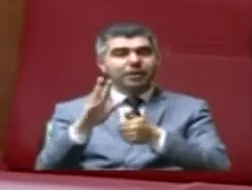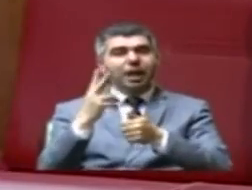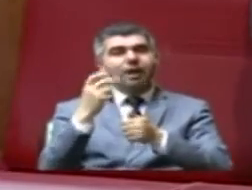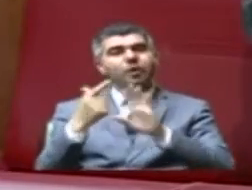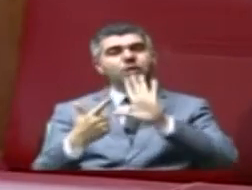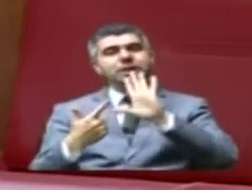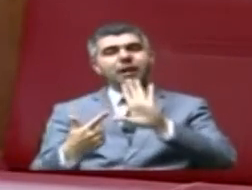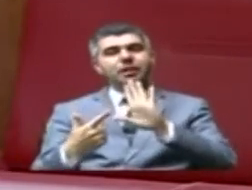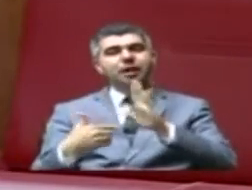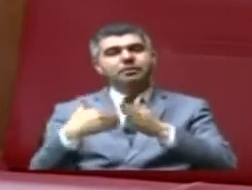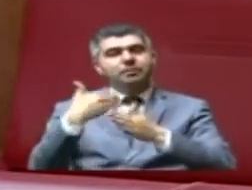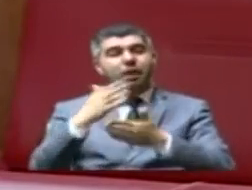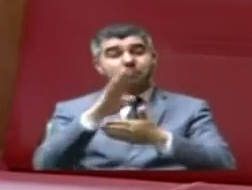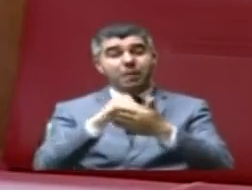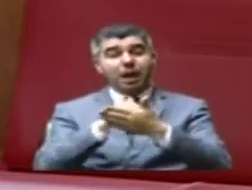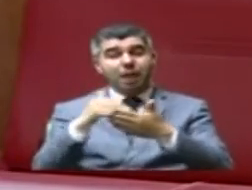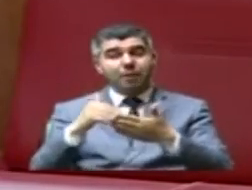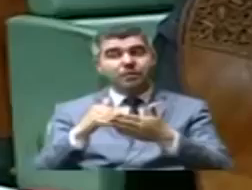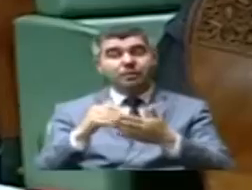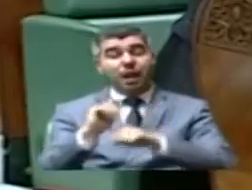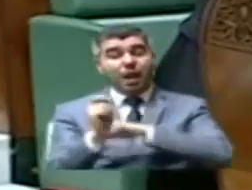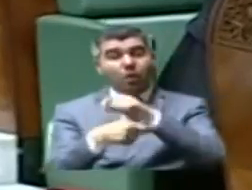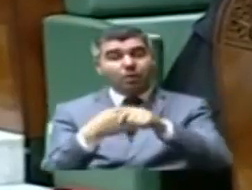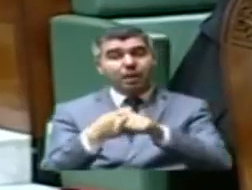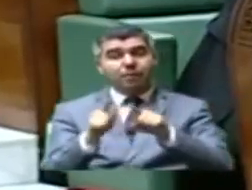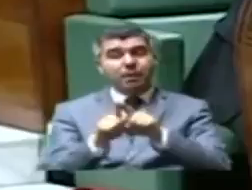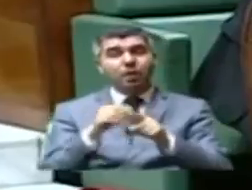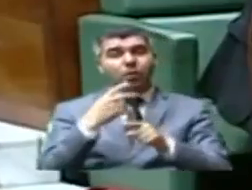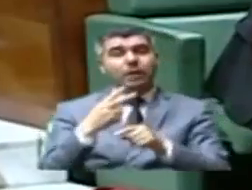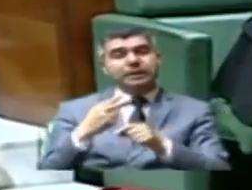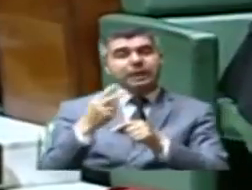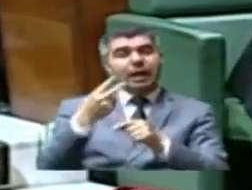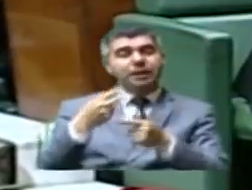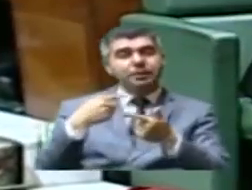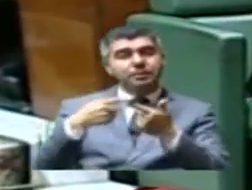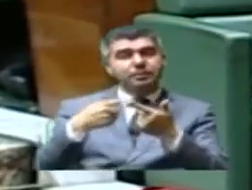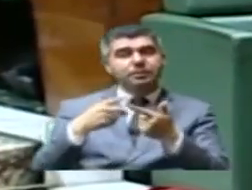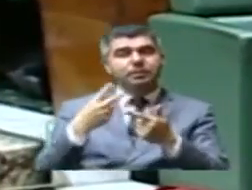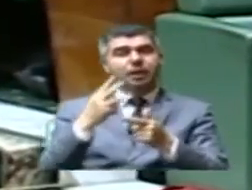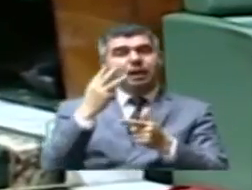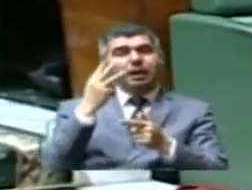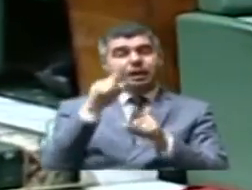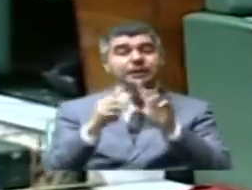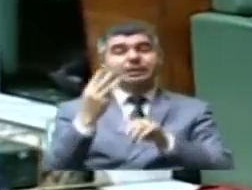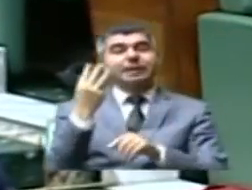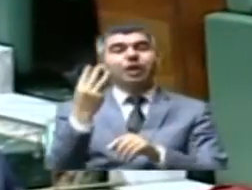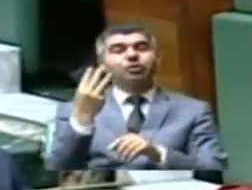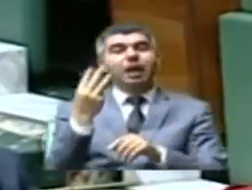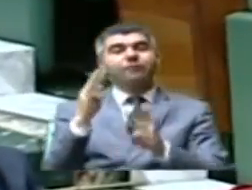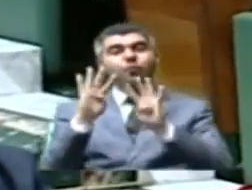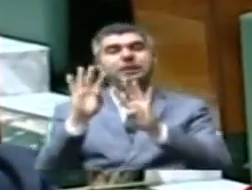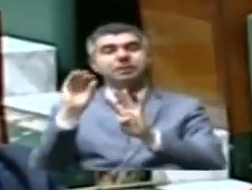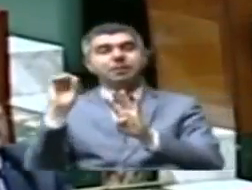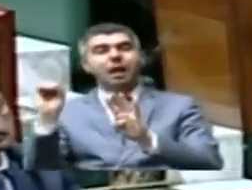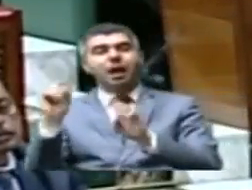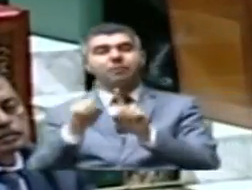اذا هذا البرنامج العالم القروي اللي تتقول انت ما كاين فيه والو، غير في البرنامج الثاني راه تنجز هاد 13800، وهاد 1200 راه